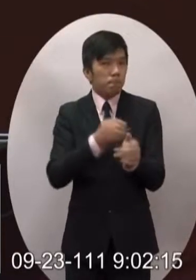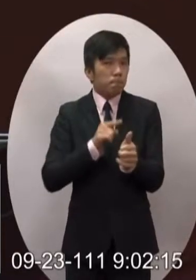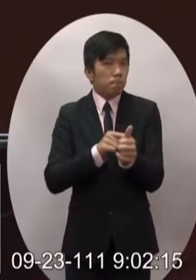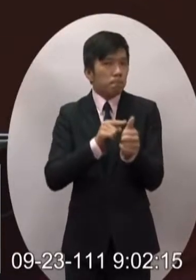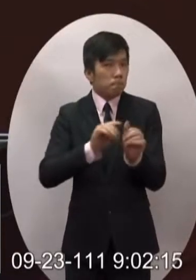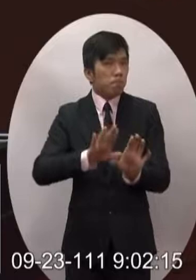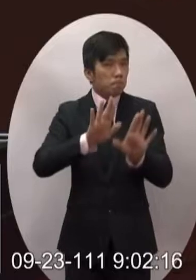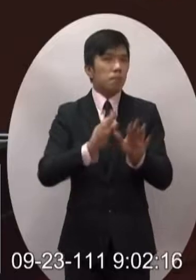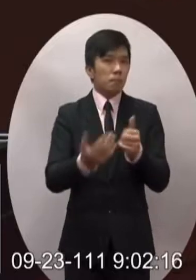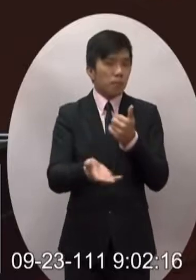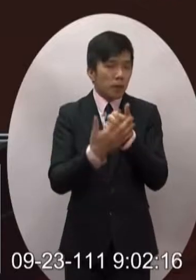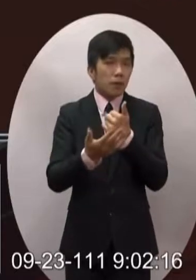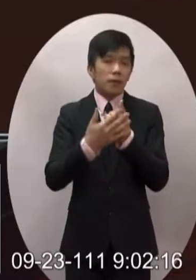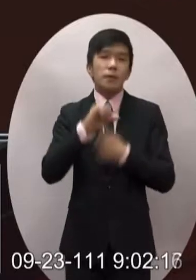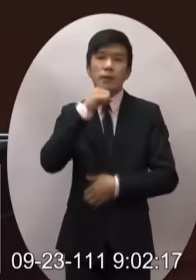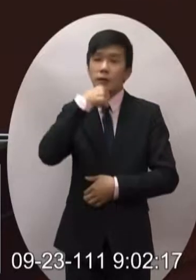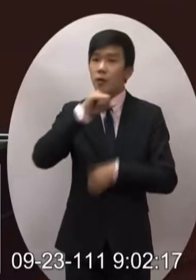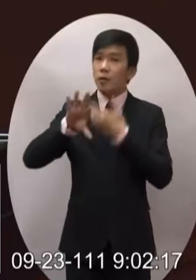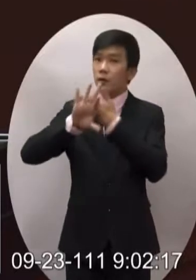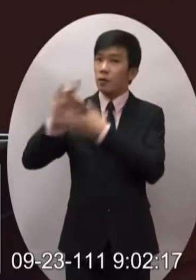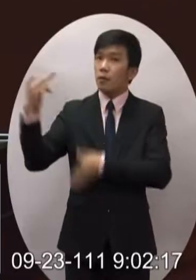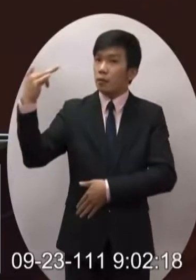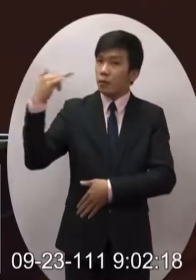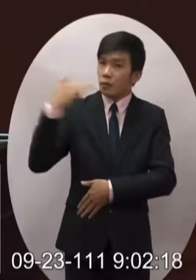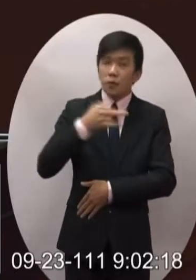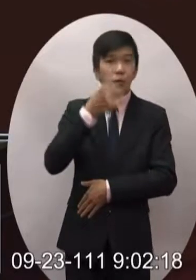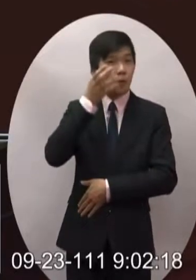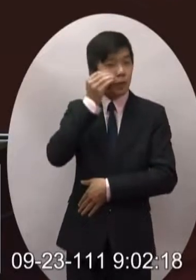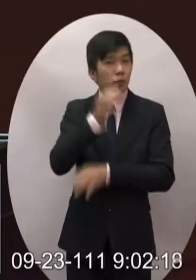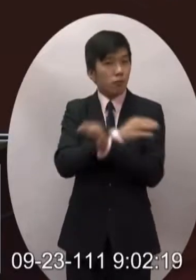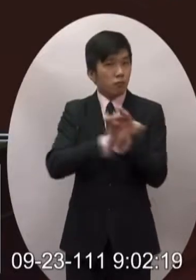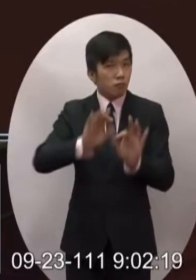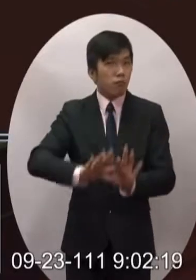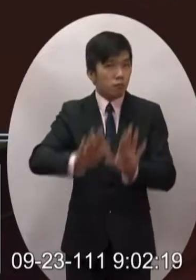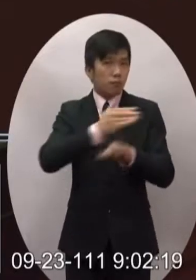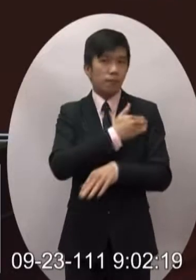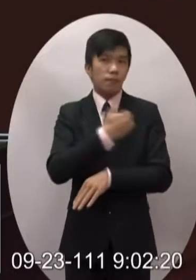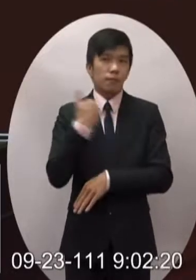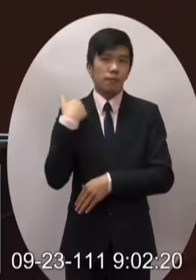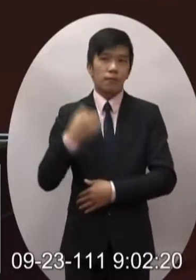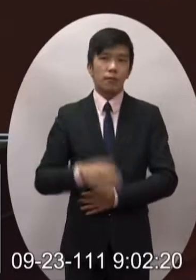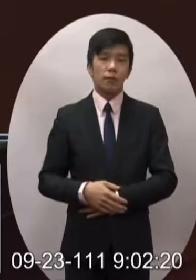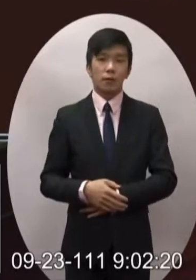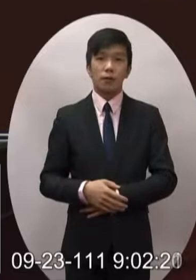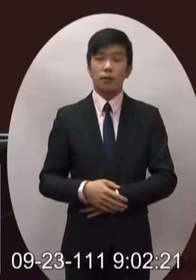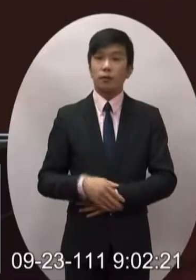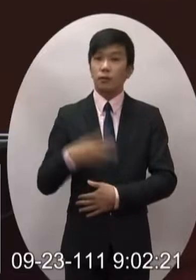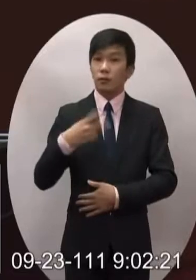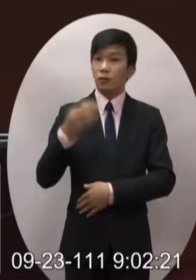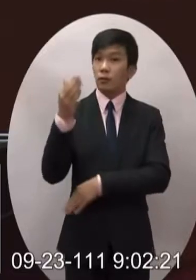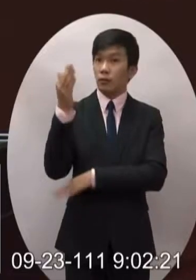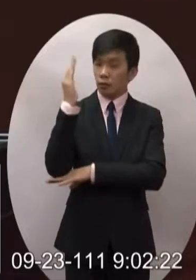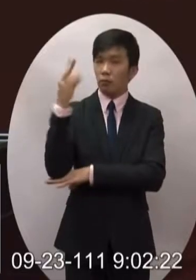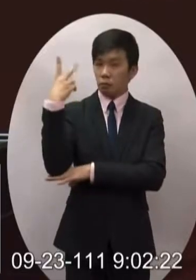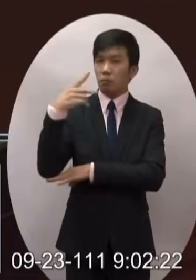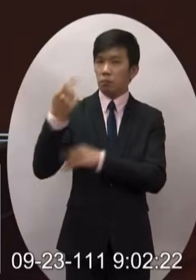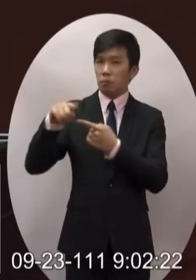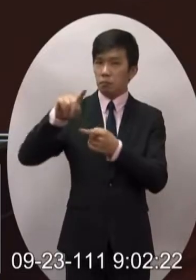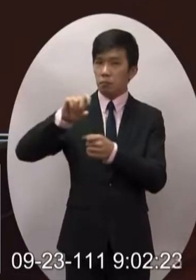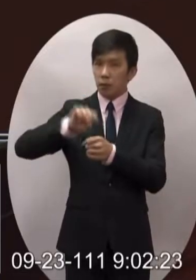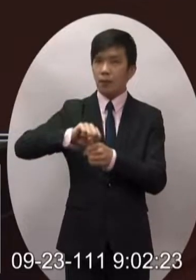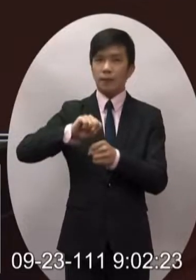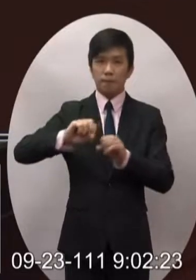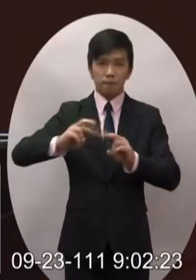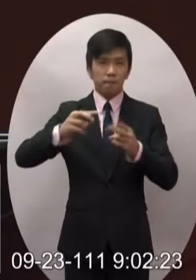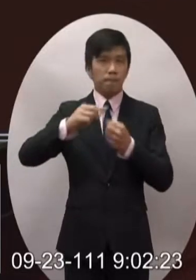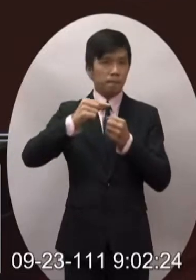能够促进国际观光以及国内商机的回复。第二，政府必须要配套修法，放宽过严的